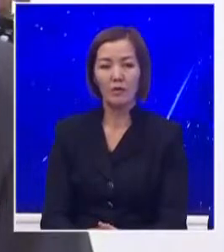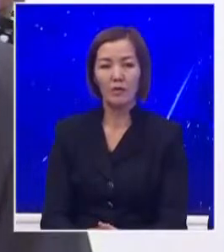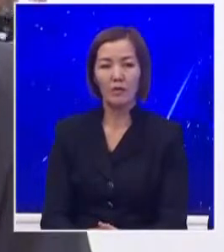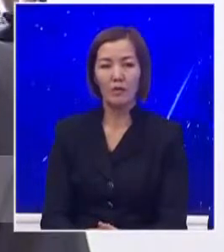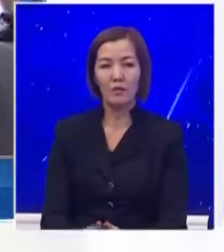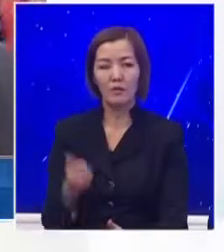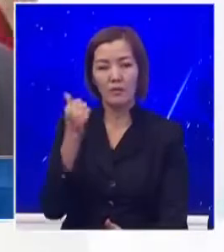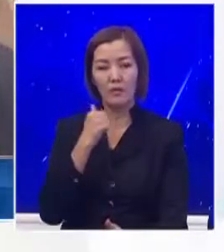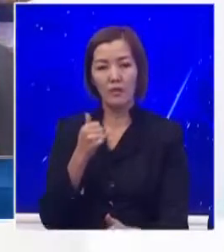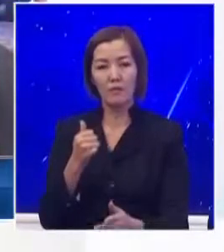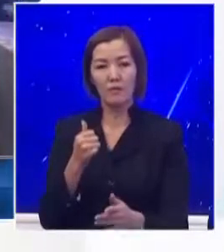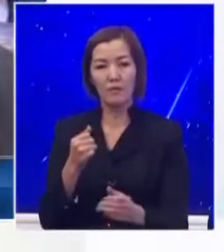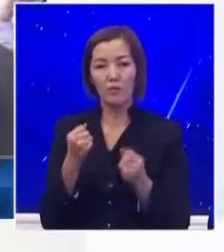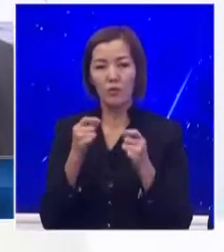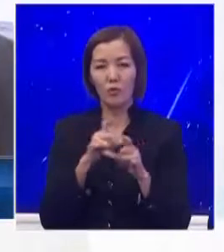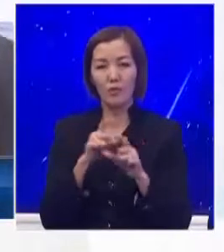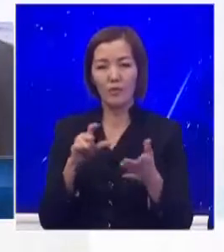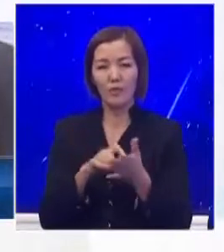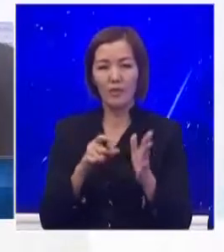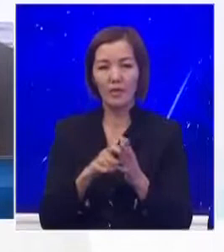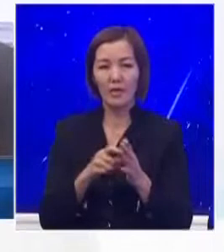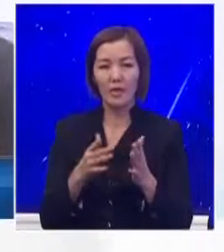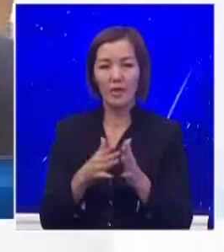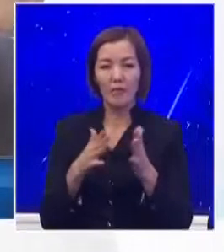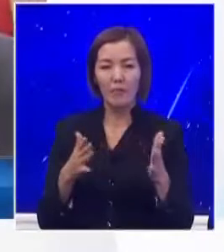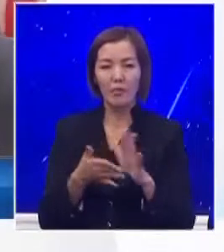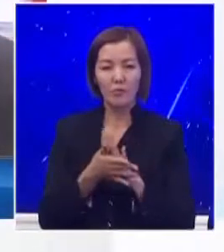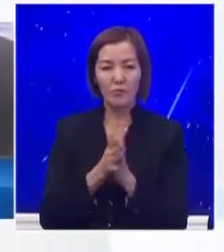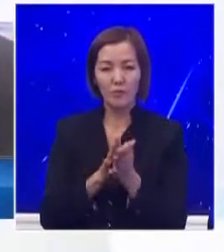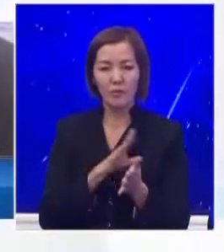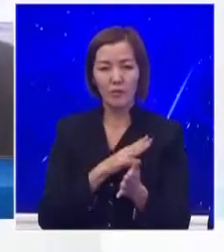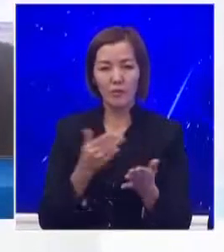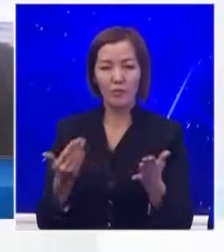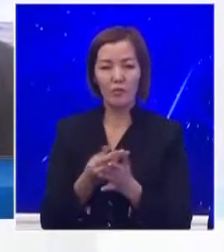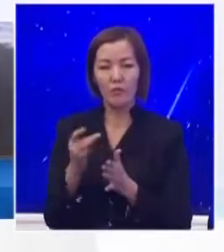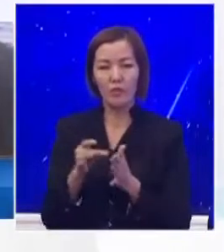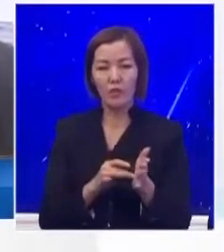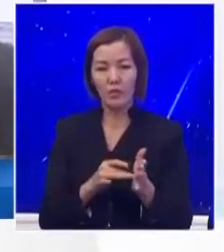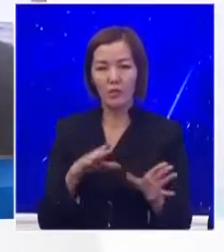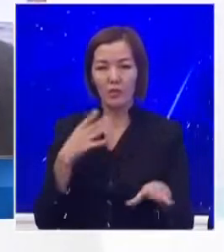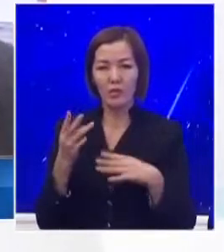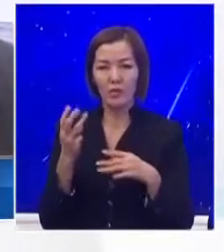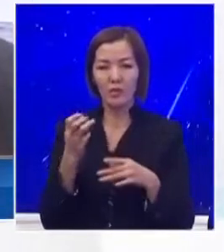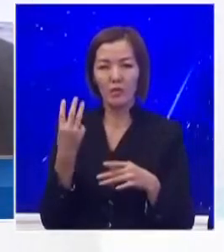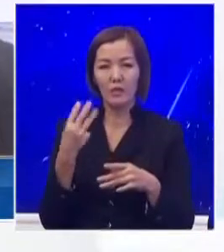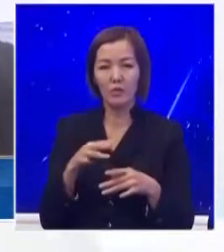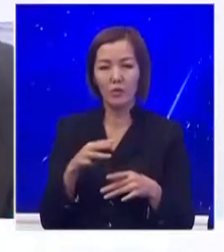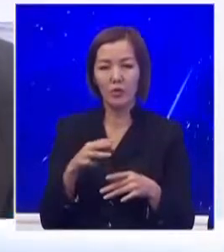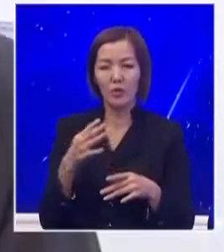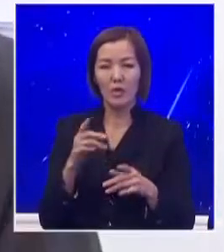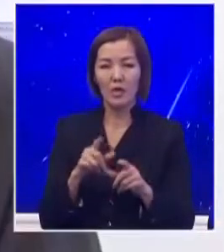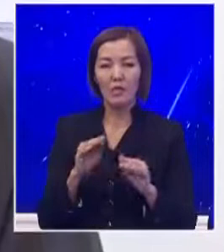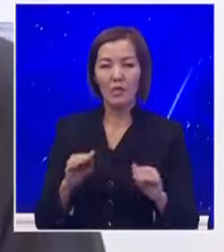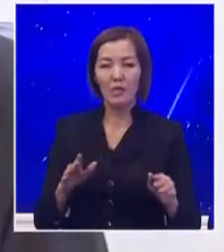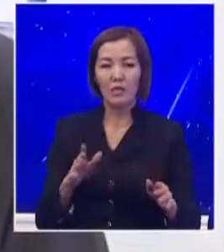В старом школьном спортзале не умещалось большое количество детей. В новом же помещении одновременно могут заниматься 30-40 человек. Наши